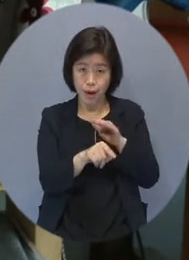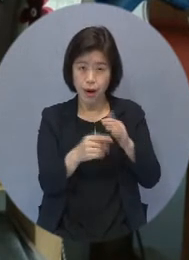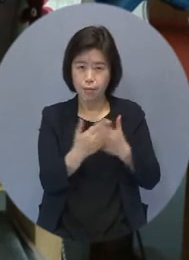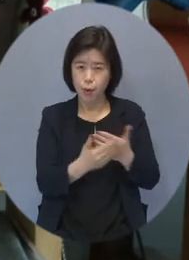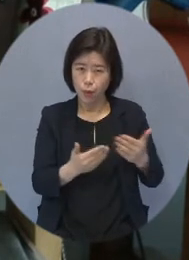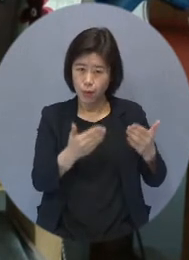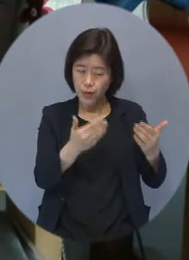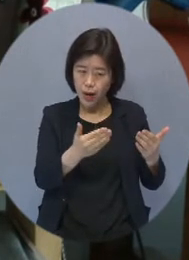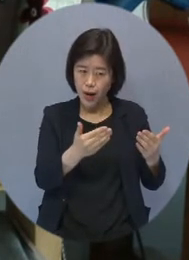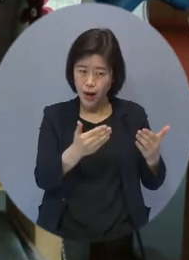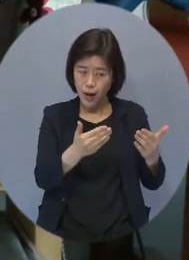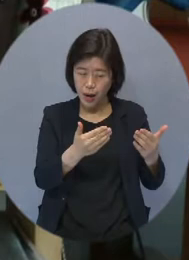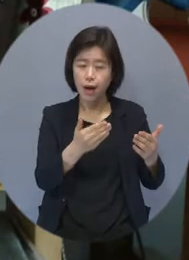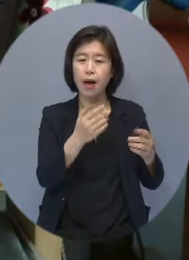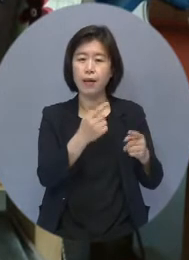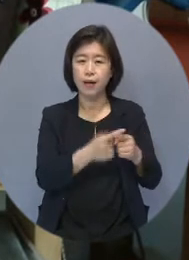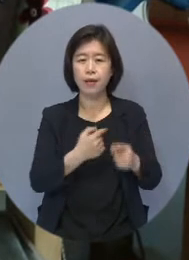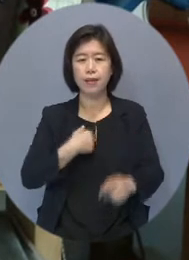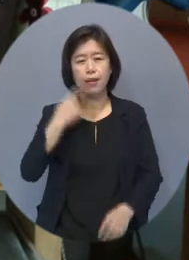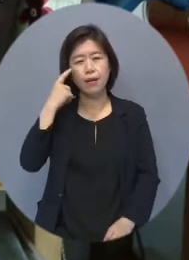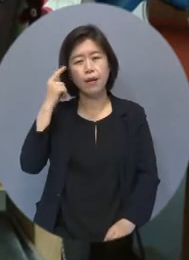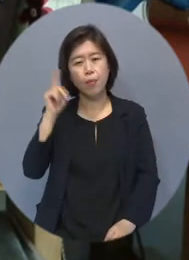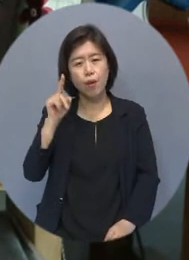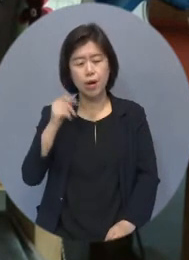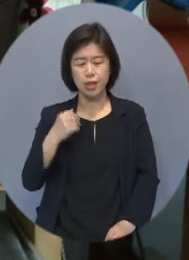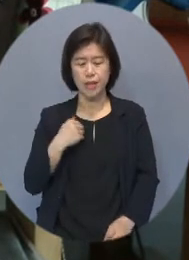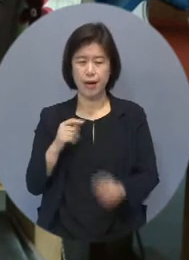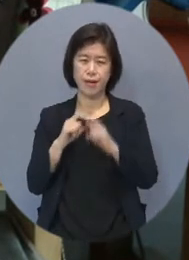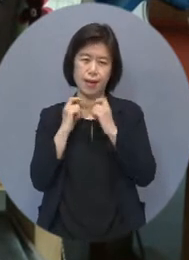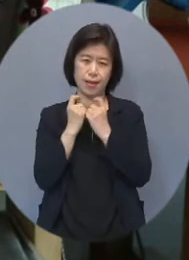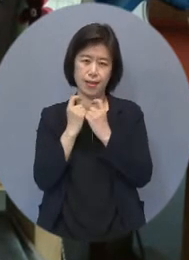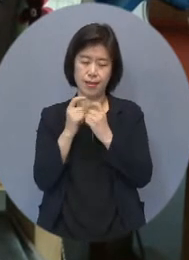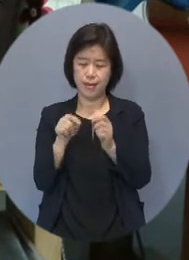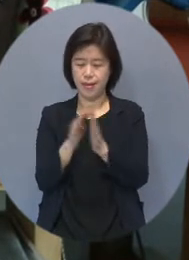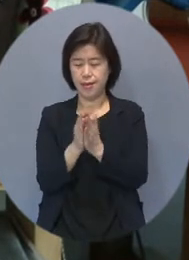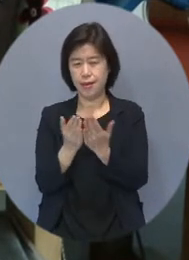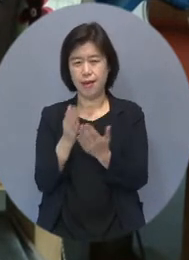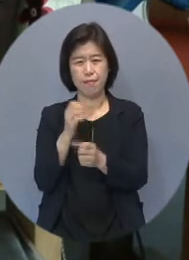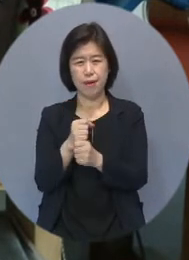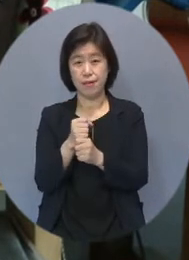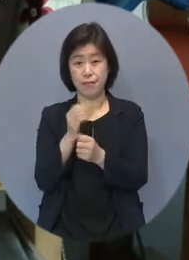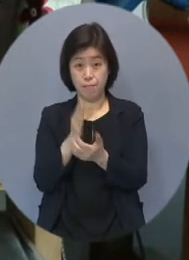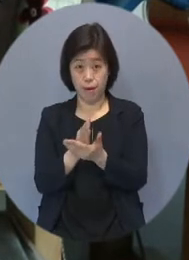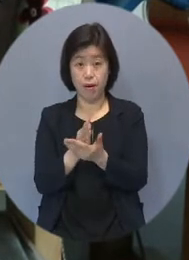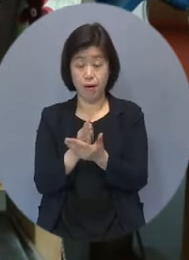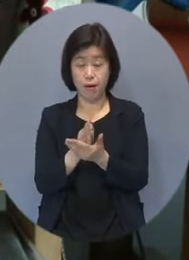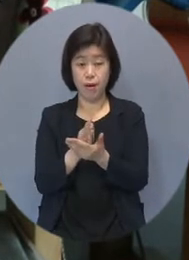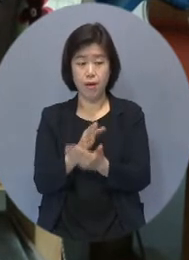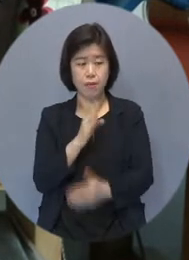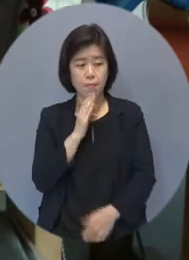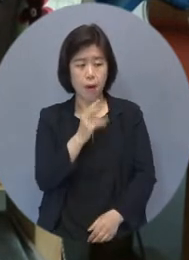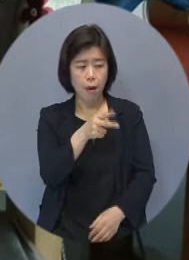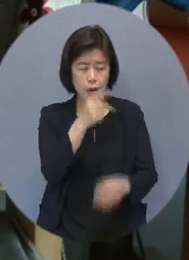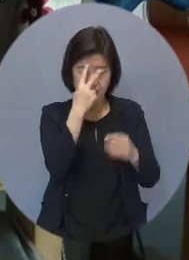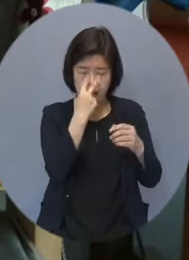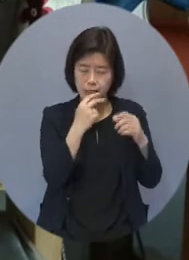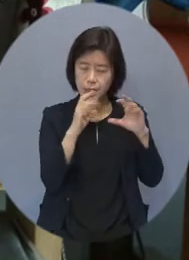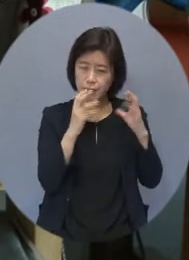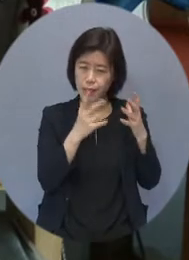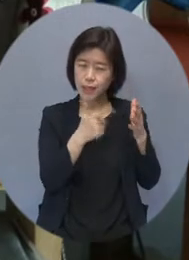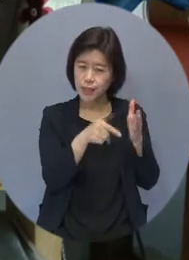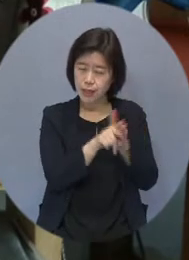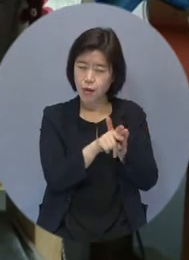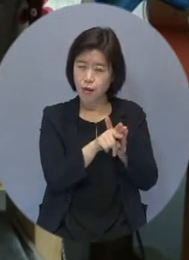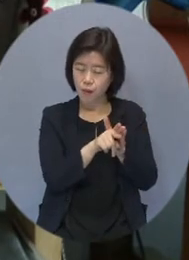뭐 작업을 할 것은 아니고 이 책을 많이 만들어서 아이들이 직접적으로 활용할 수 있게끔 하는 게 중요하겠다